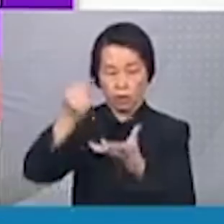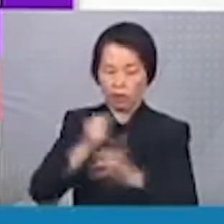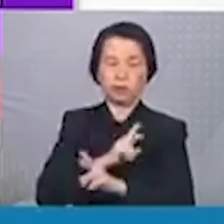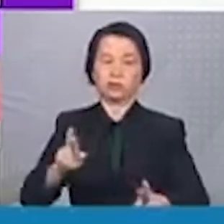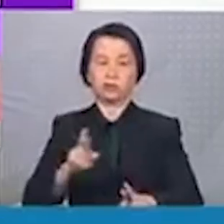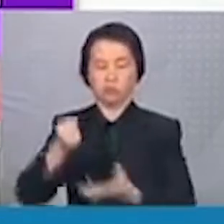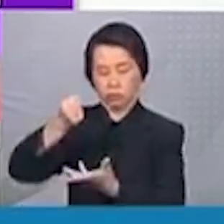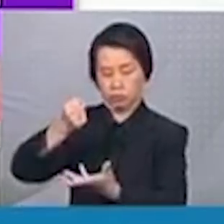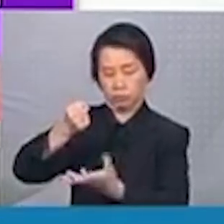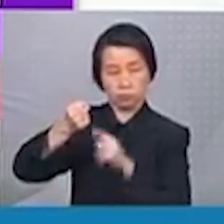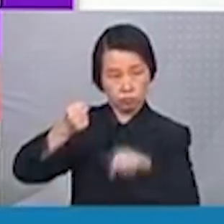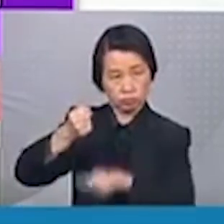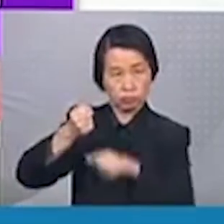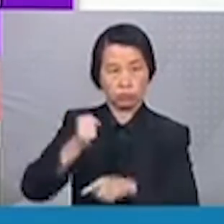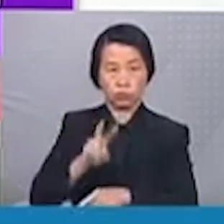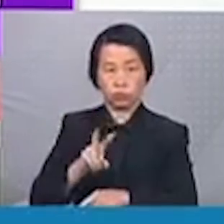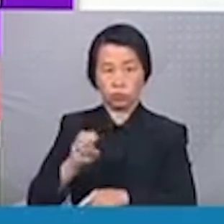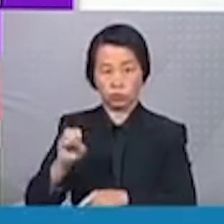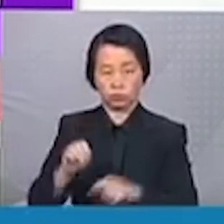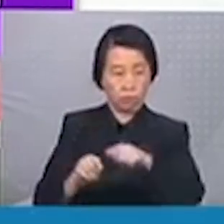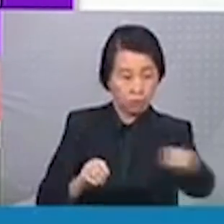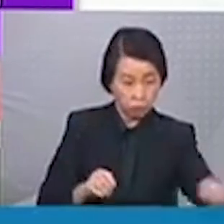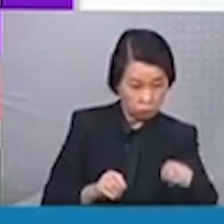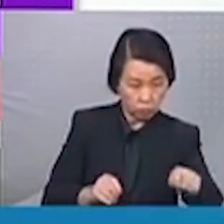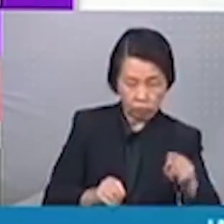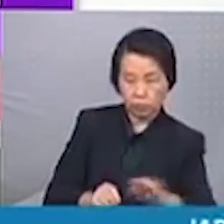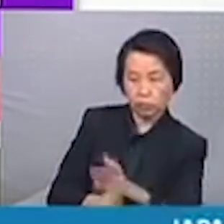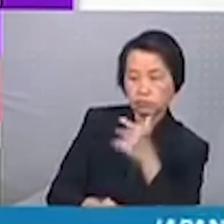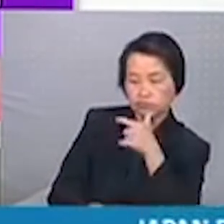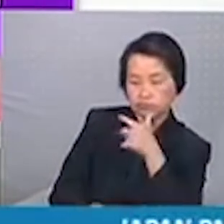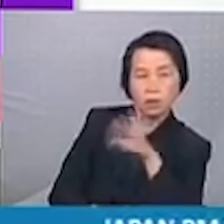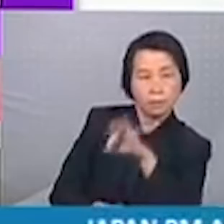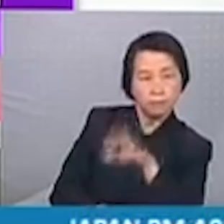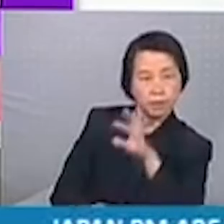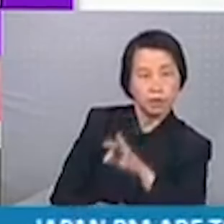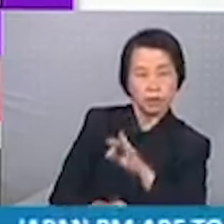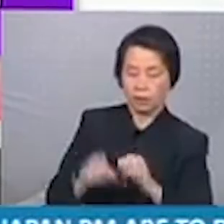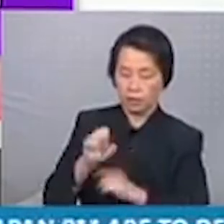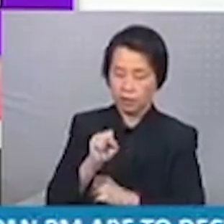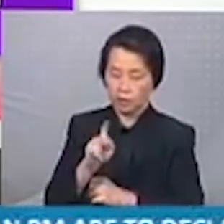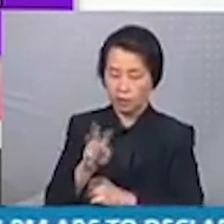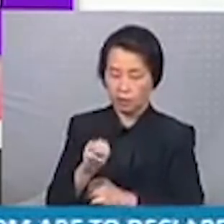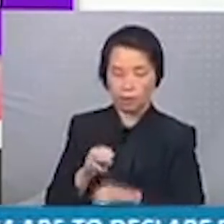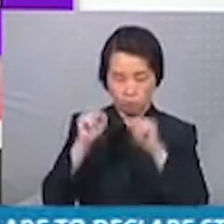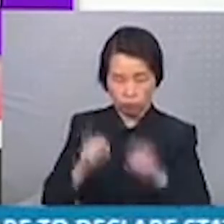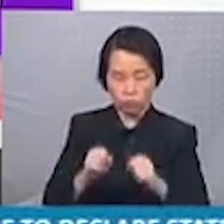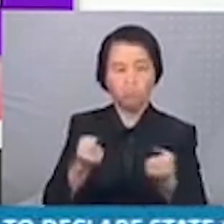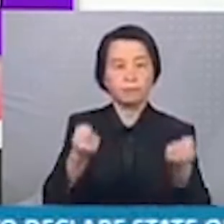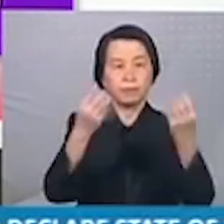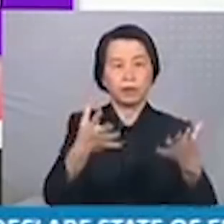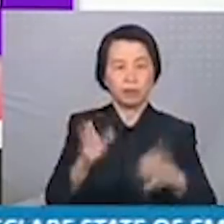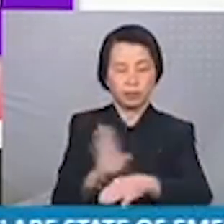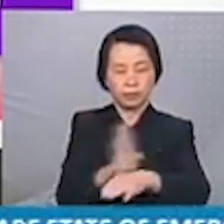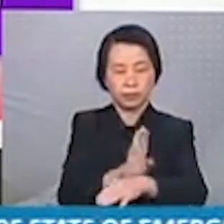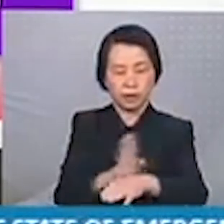disediakan pemohon hanya boleh memilih salah satu dapat rezeki Mini bagi membolehkan Lebih ramai